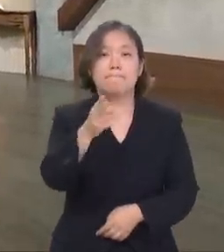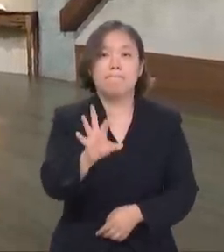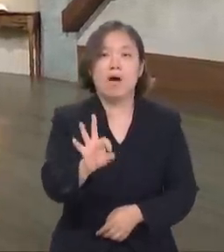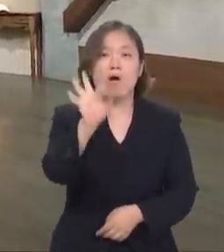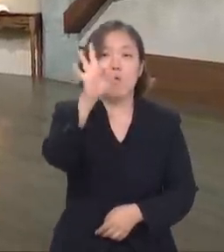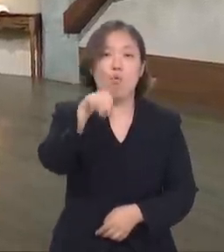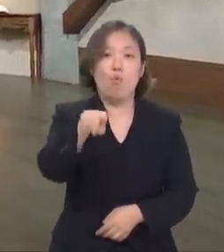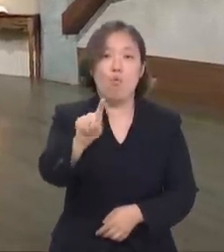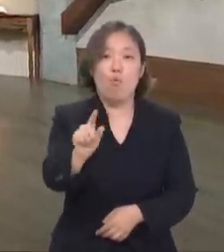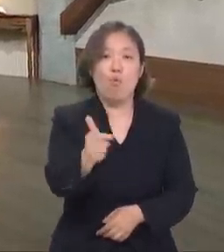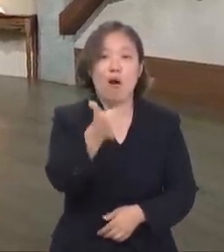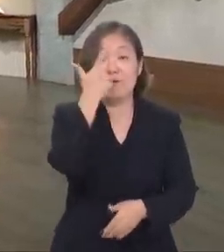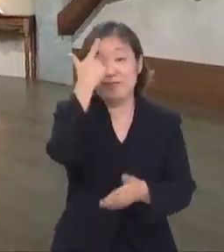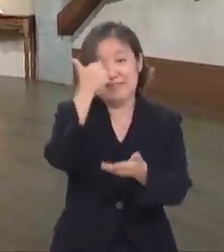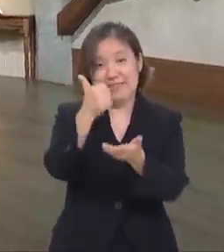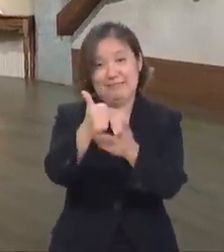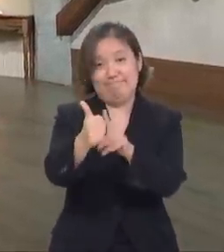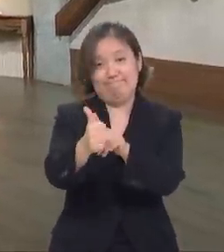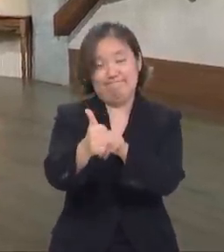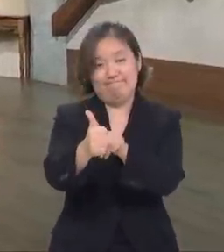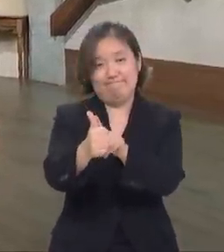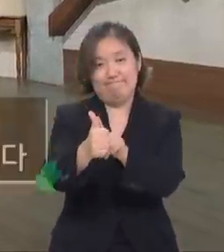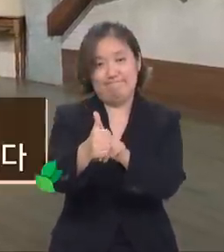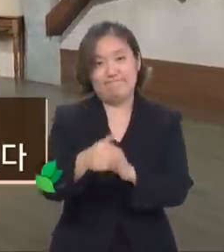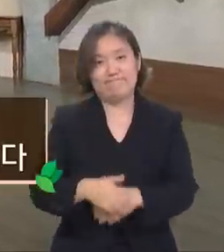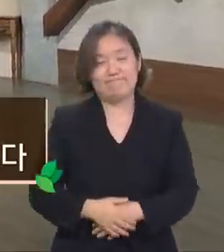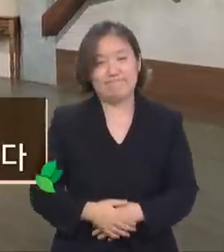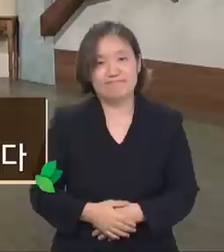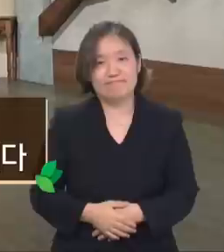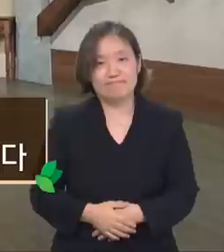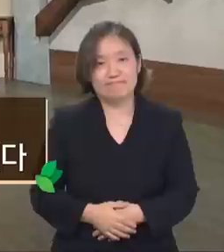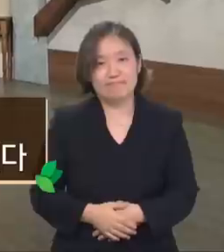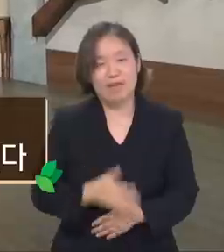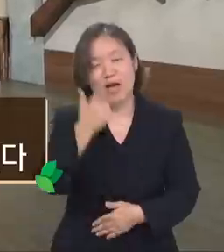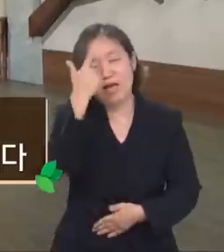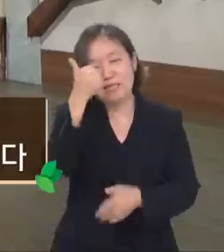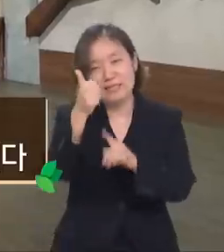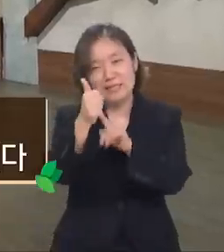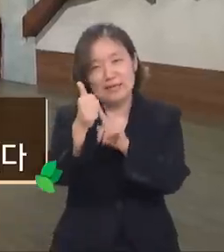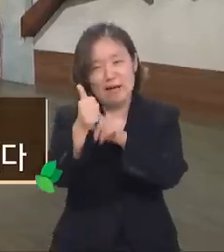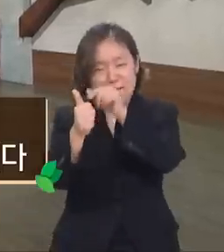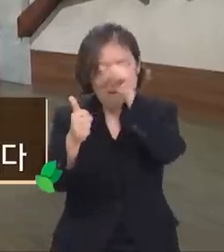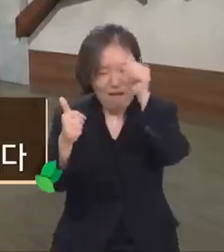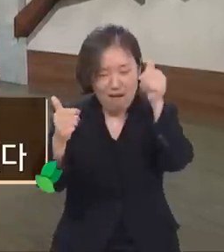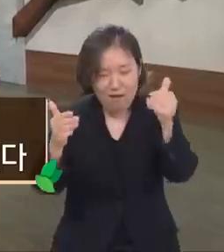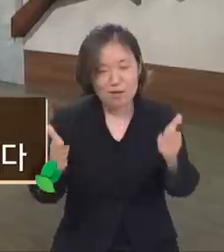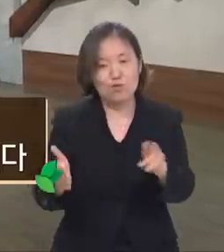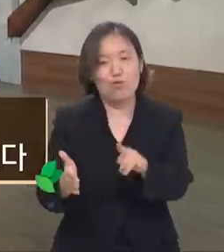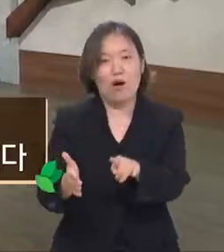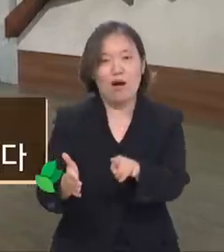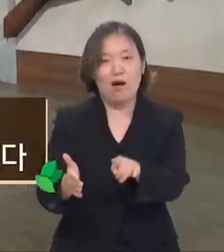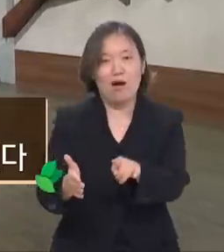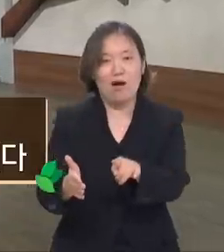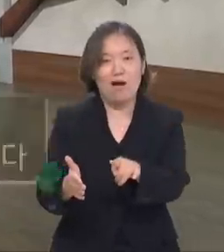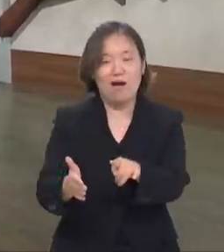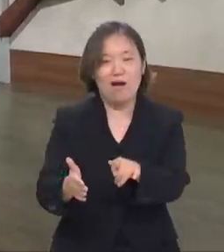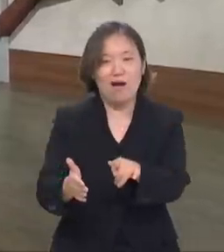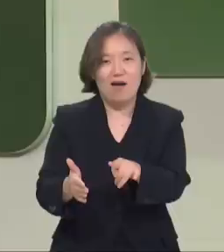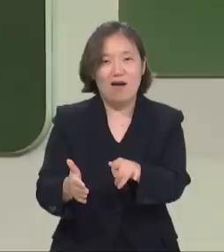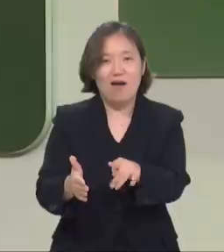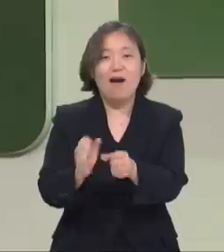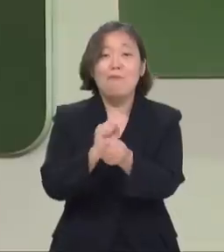평원 스님이십니다 평온스님 이 평온스님은 평생 법화경을 독송하셨는데